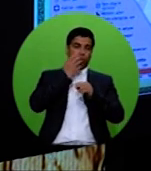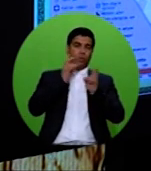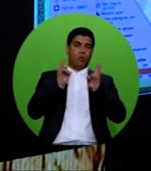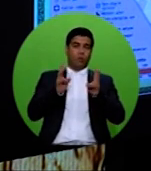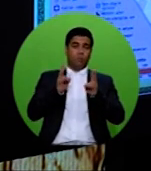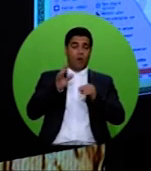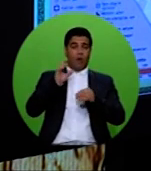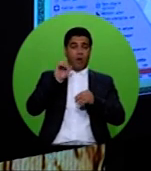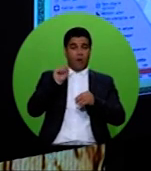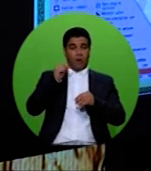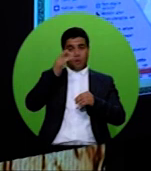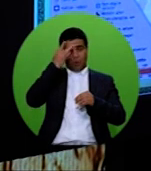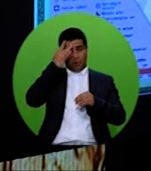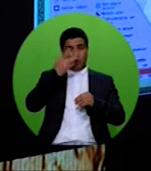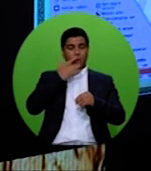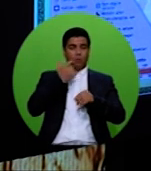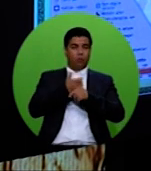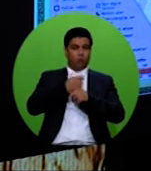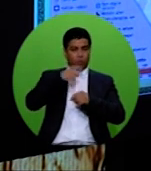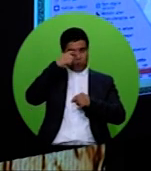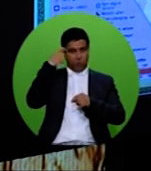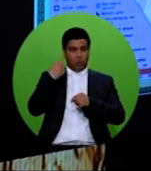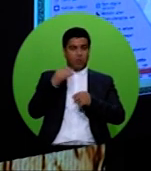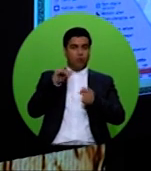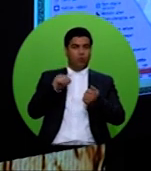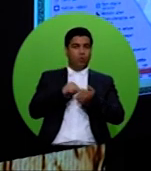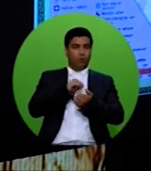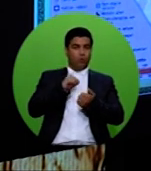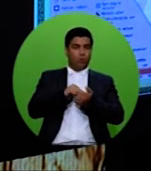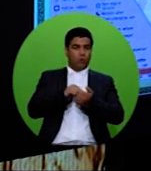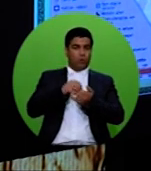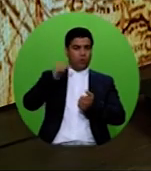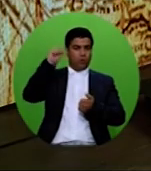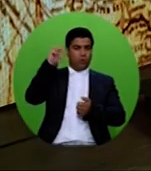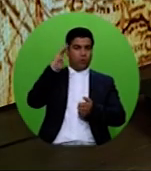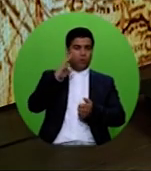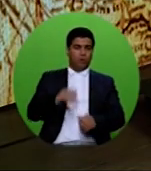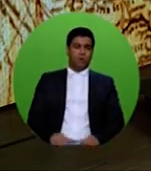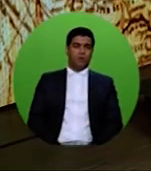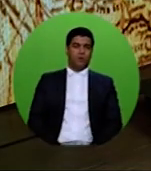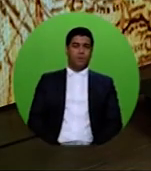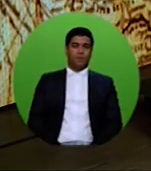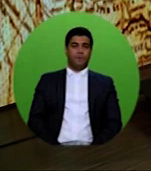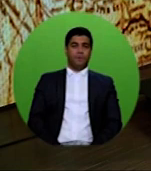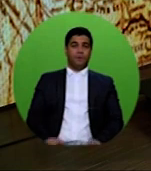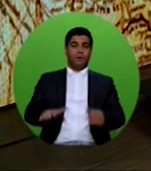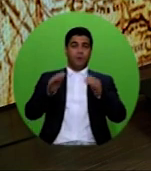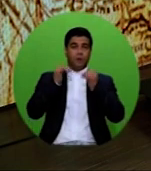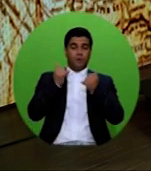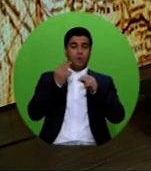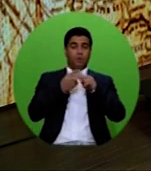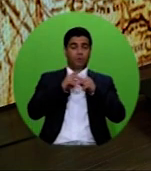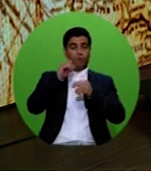теплая, а лето очень жаркое, сухое и солнечное. Давайте выясним, а какие